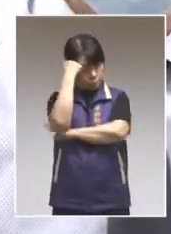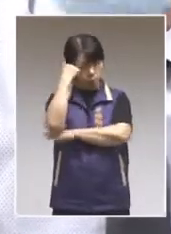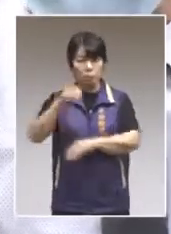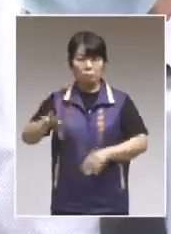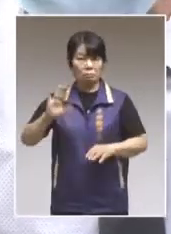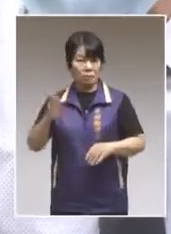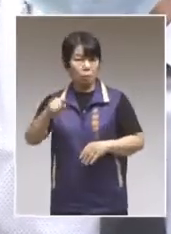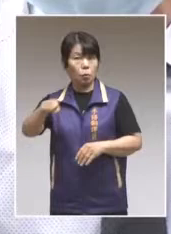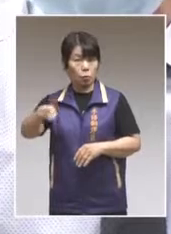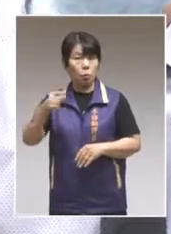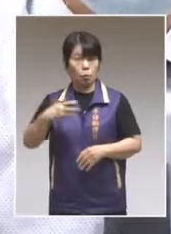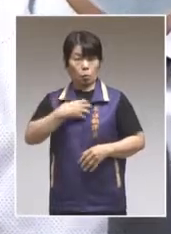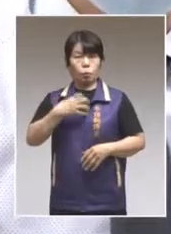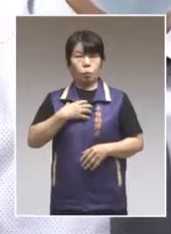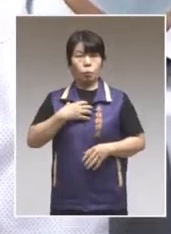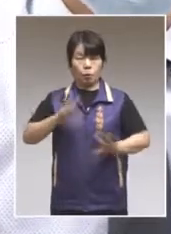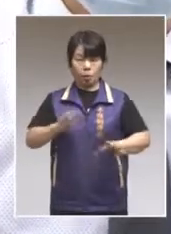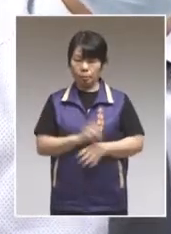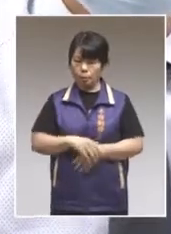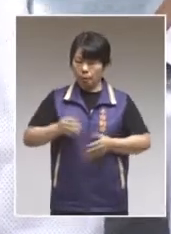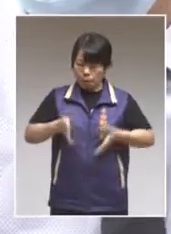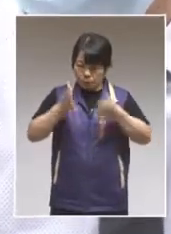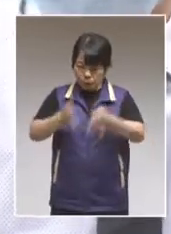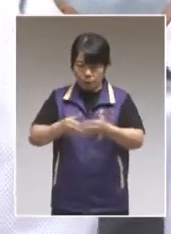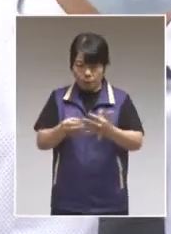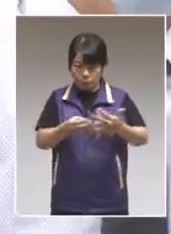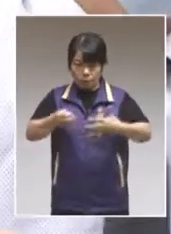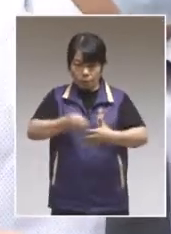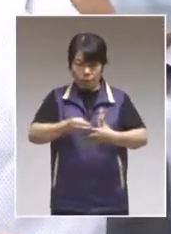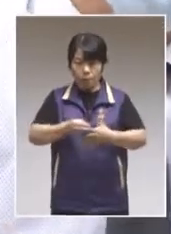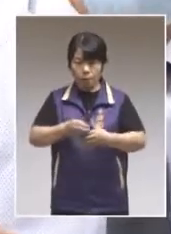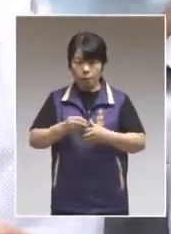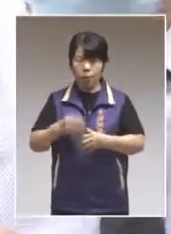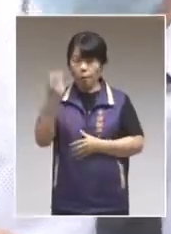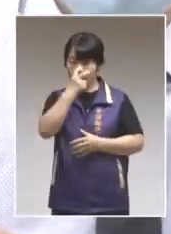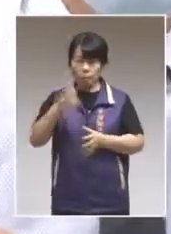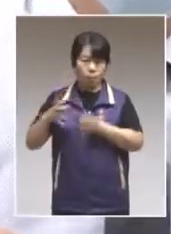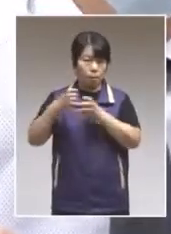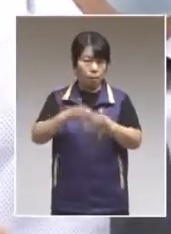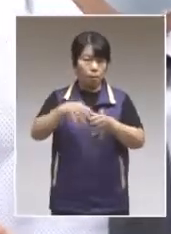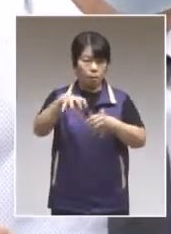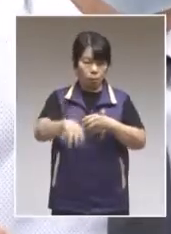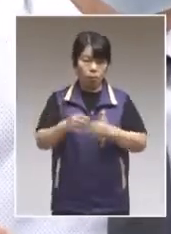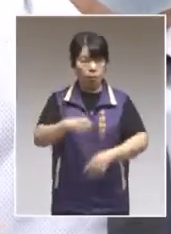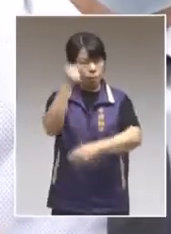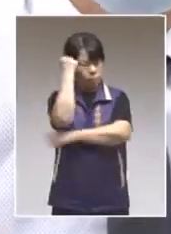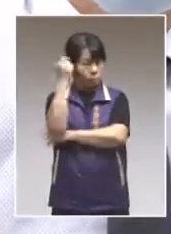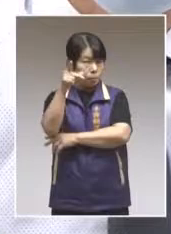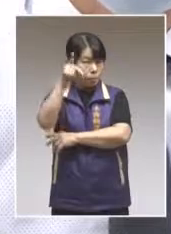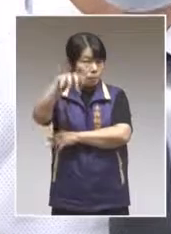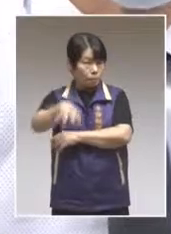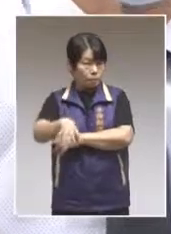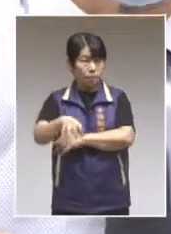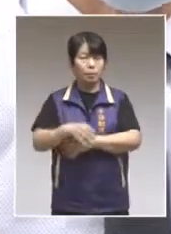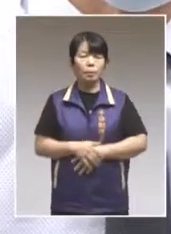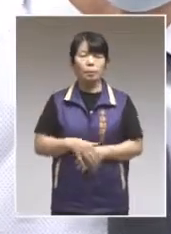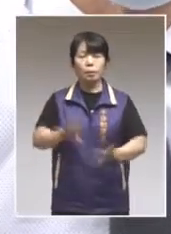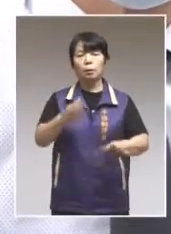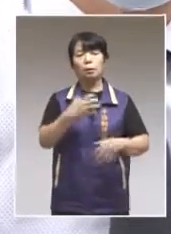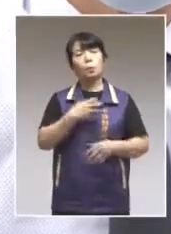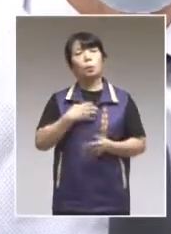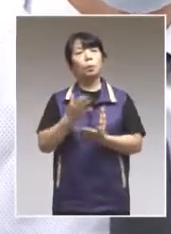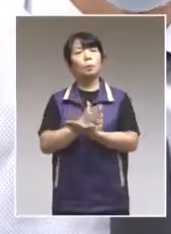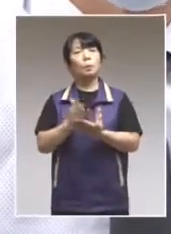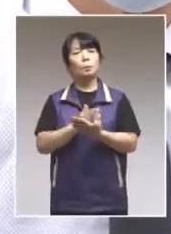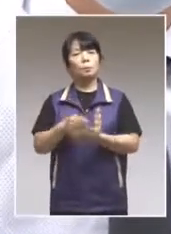要住在加强版的集中检疫所或者是住在防疫旅馆。那原则上这个就是一个风险的评估，